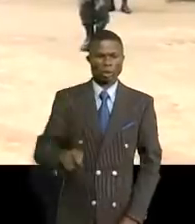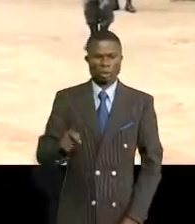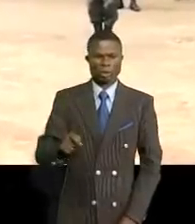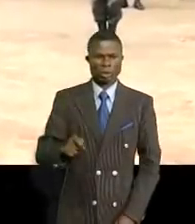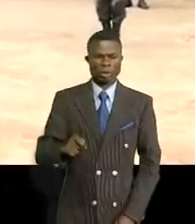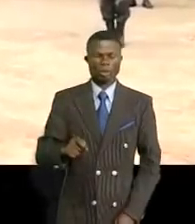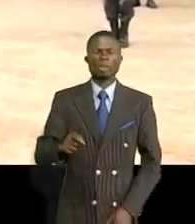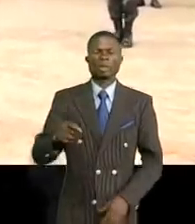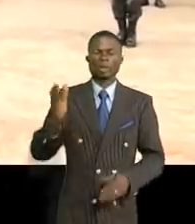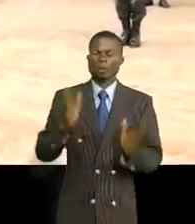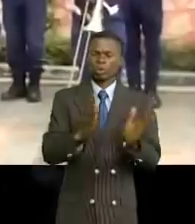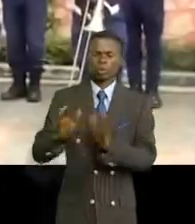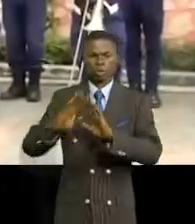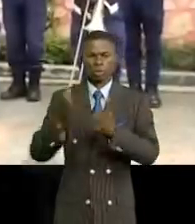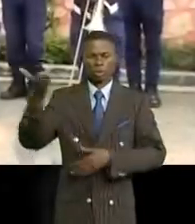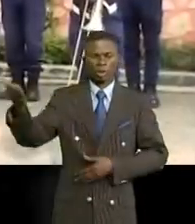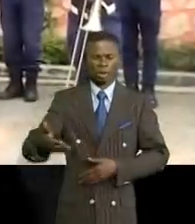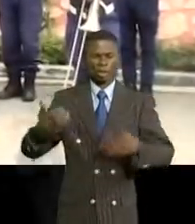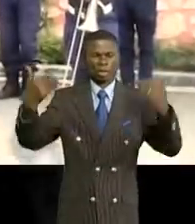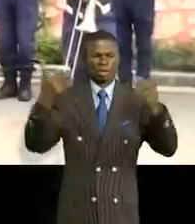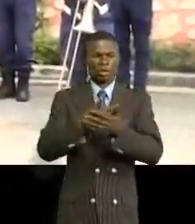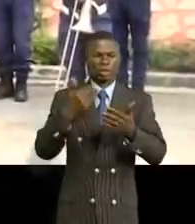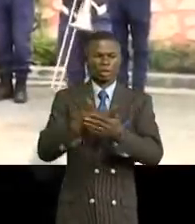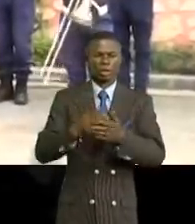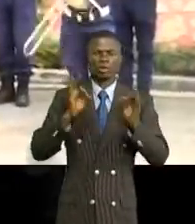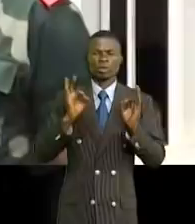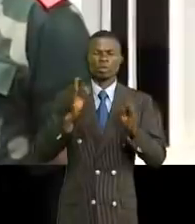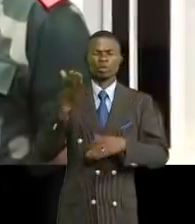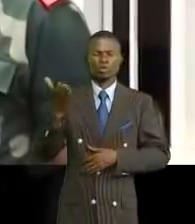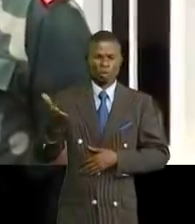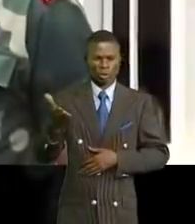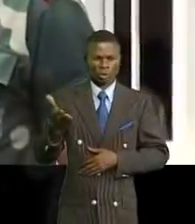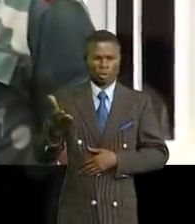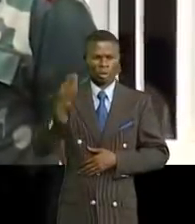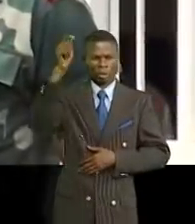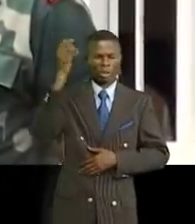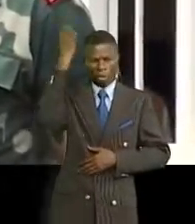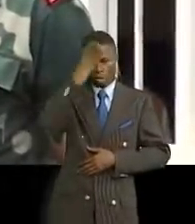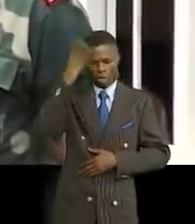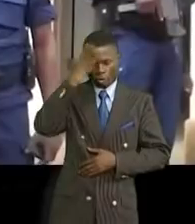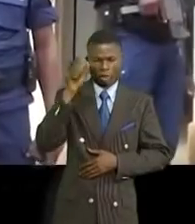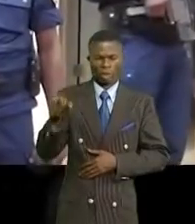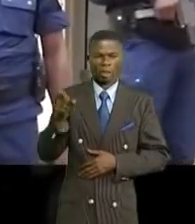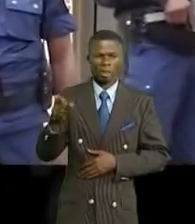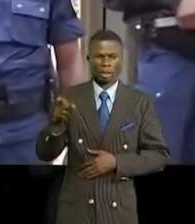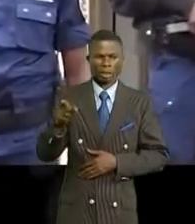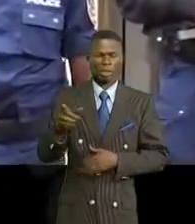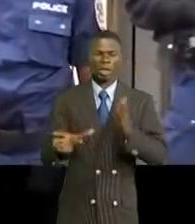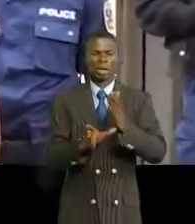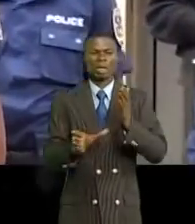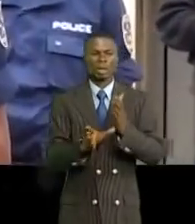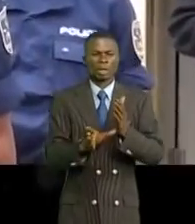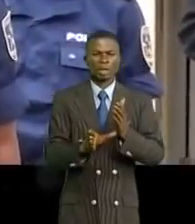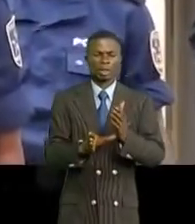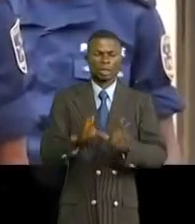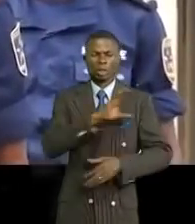est donc planté pour accueillir le nouveau gouverneur militaire de la province le lieutenant général du nil blanc kashama et son adjoint le